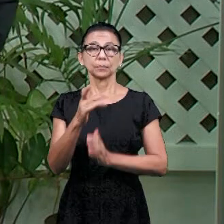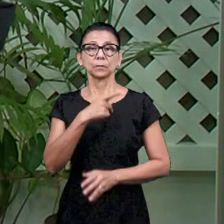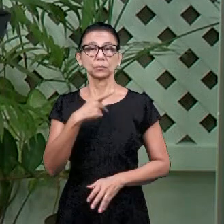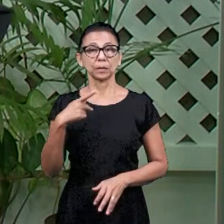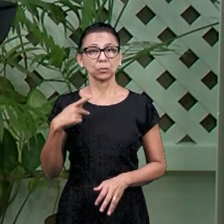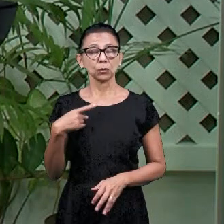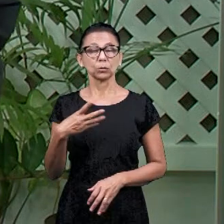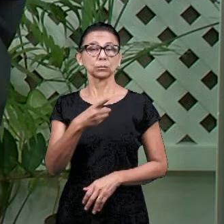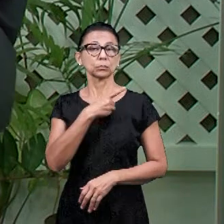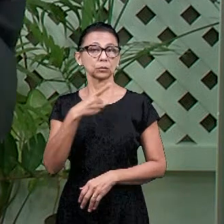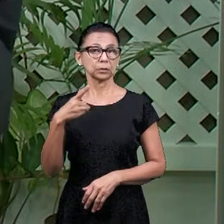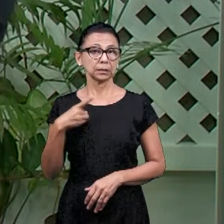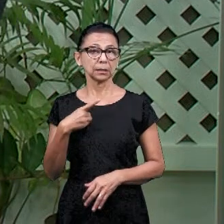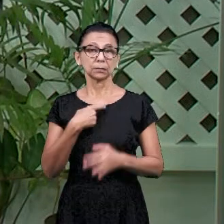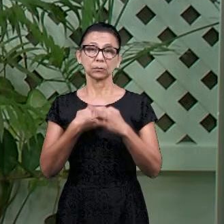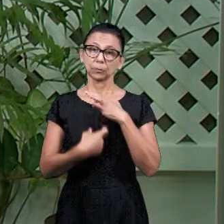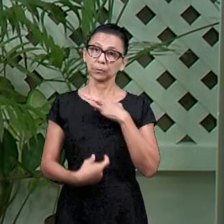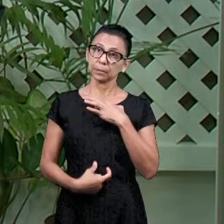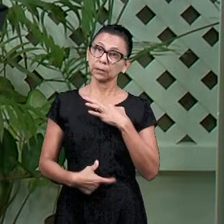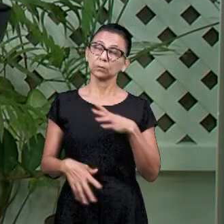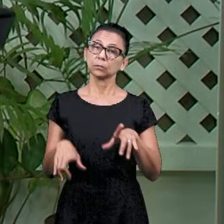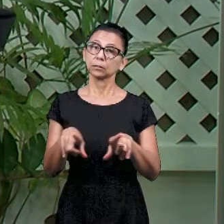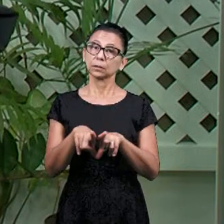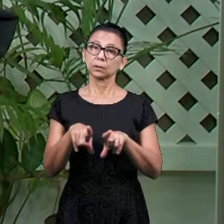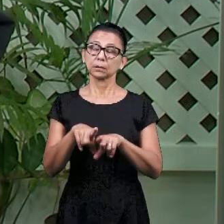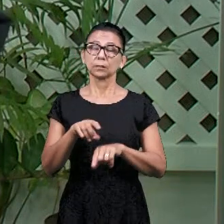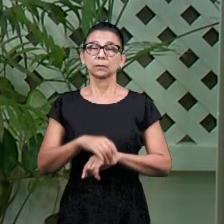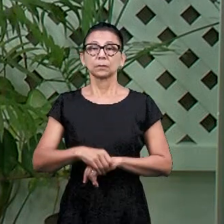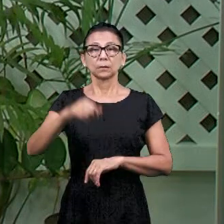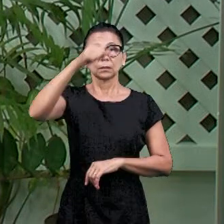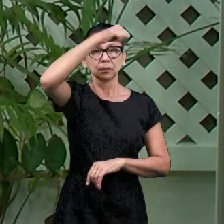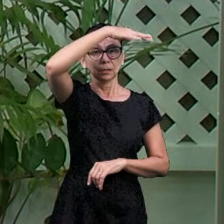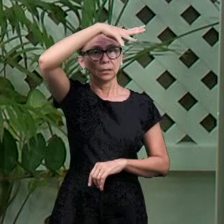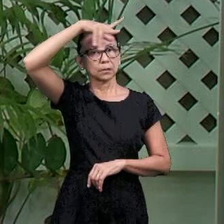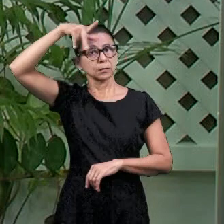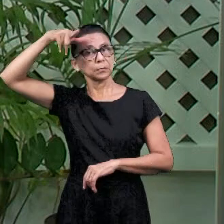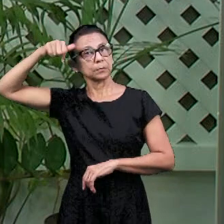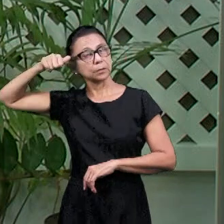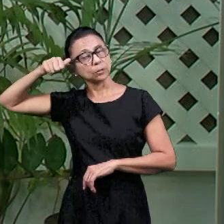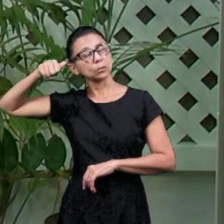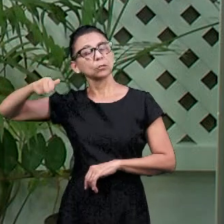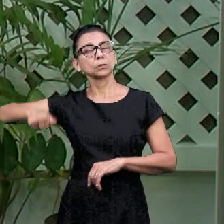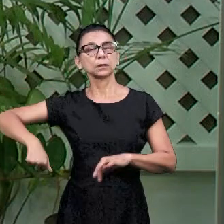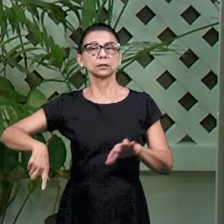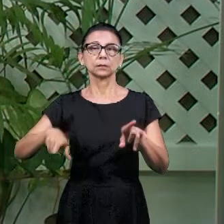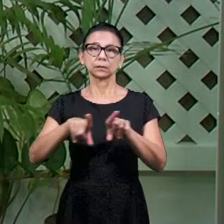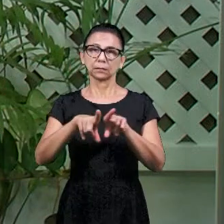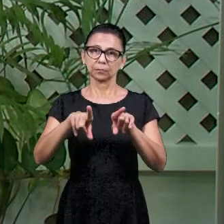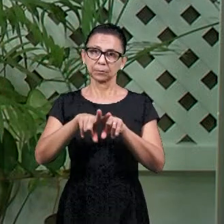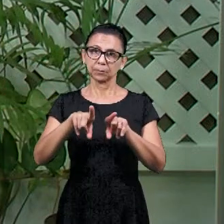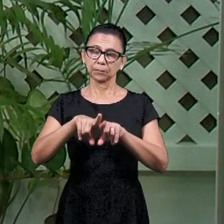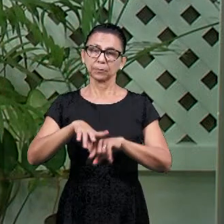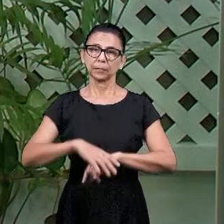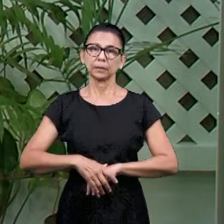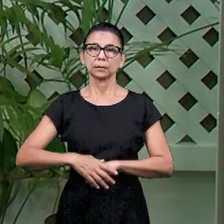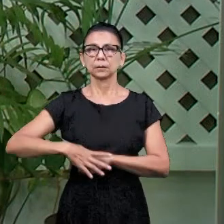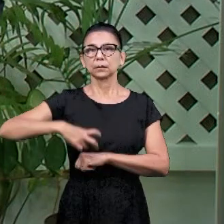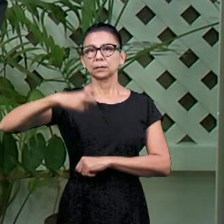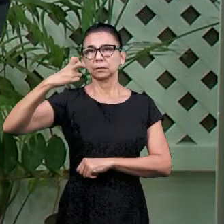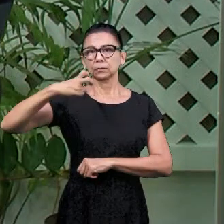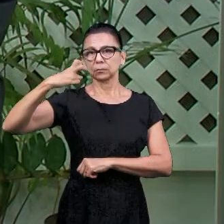pour ces états, pour les pasteurs qui travaillent dans ces régions, les diacres, les ouvriers. Nous avons aussi